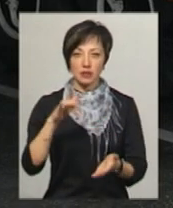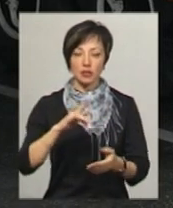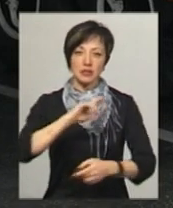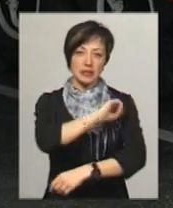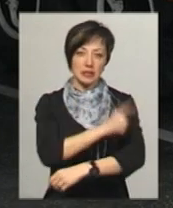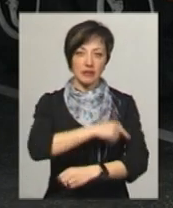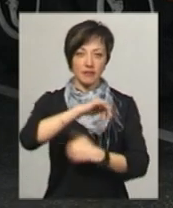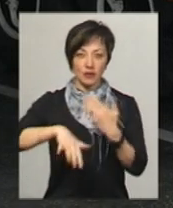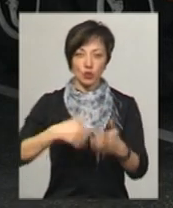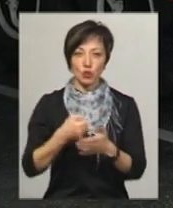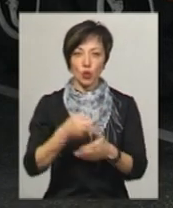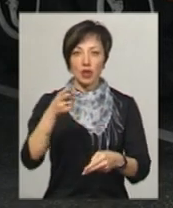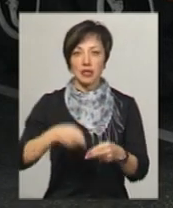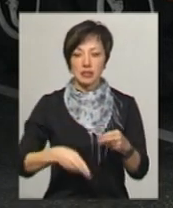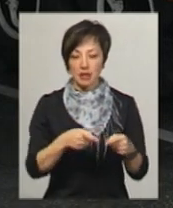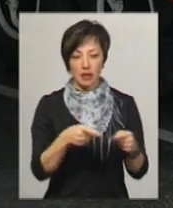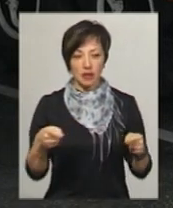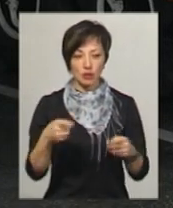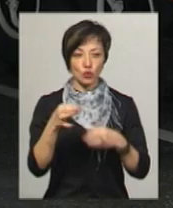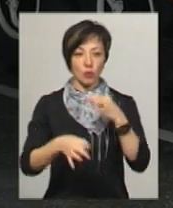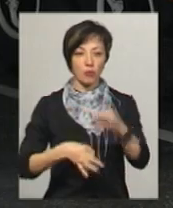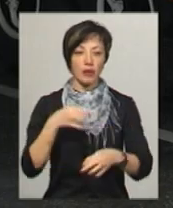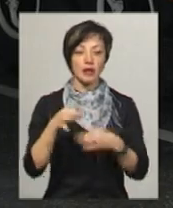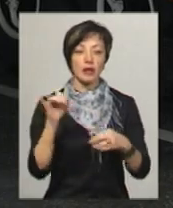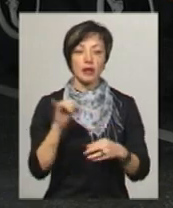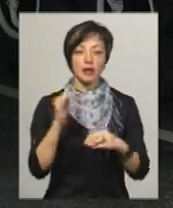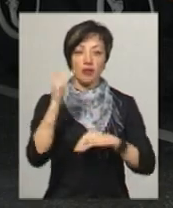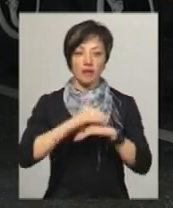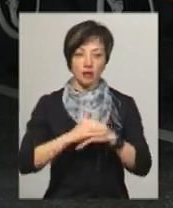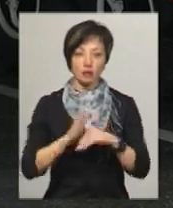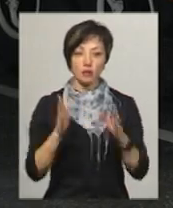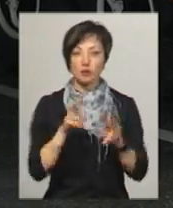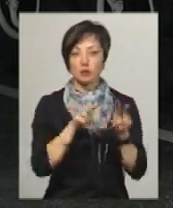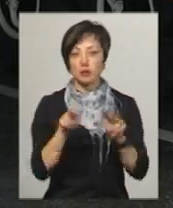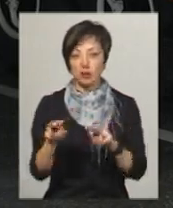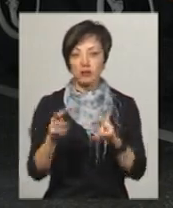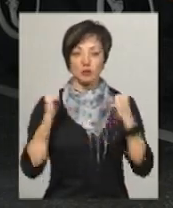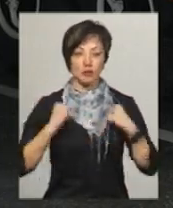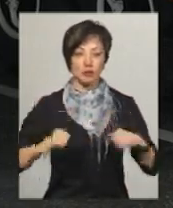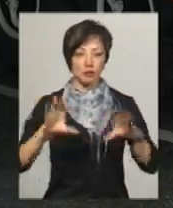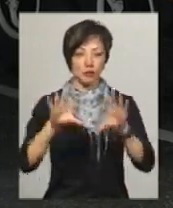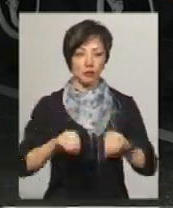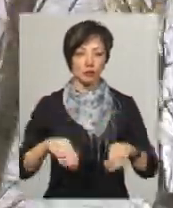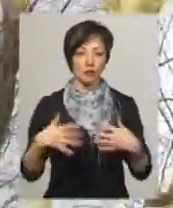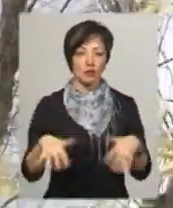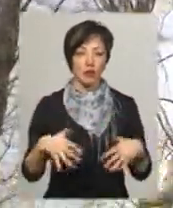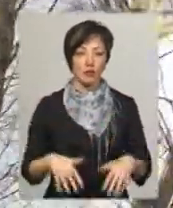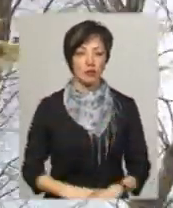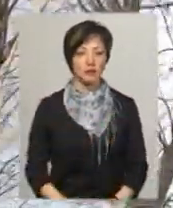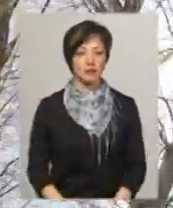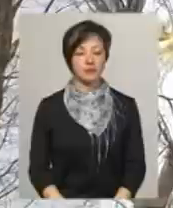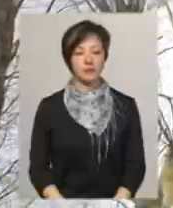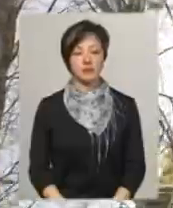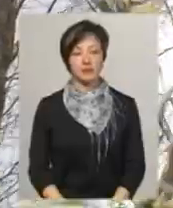шквальний вітер протримається в нас до кінця поточної доби. І на вечір ми вже будемо спостерігати його послаблення. Світлана